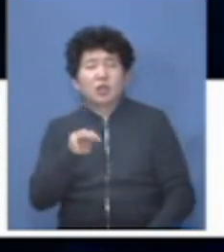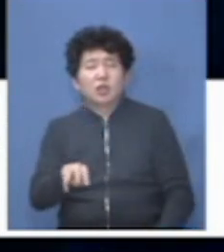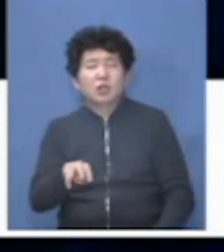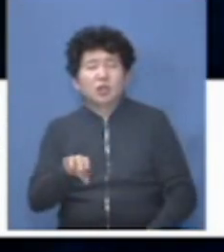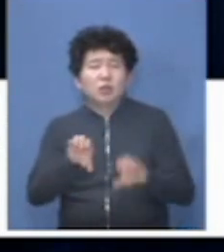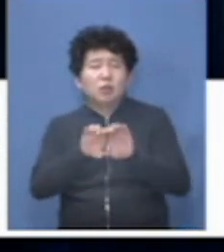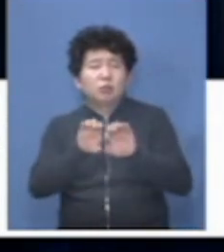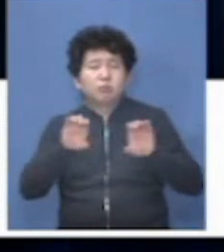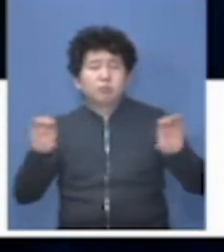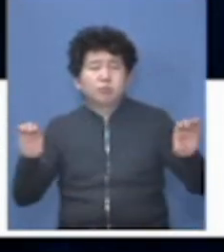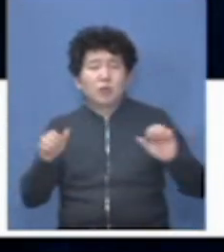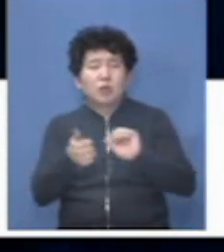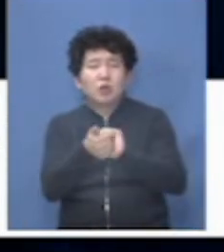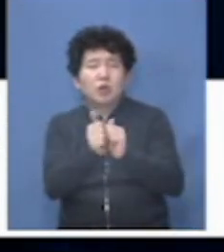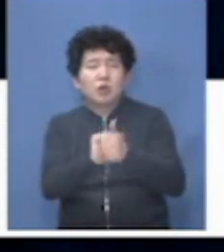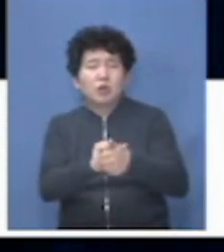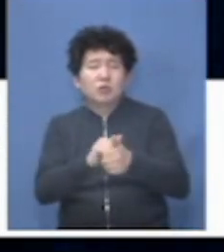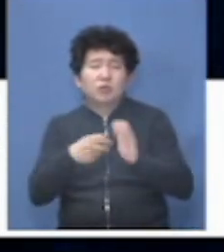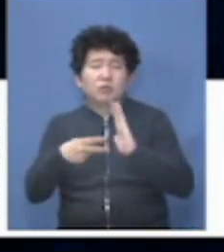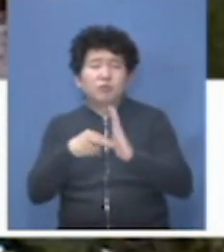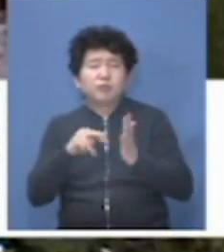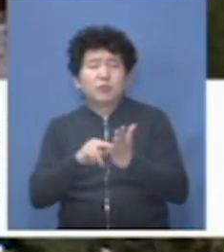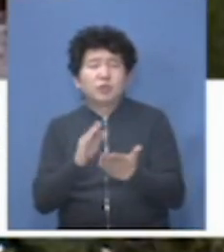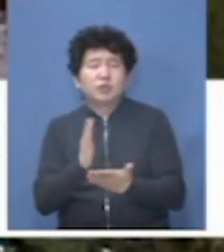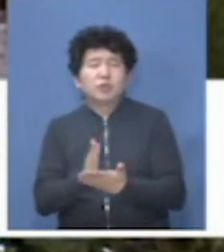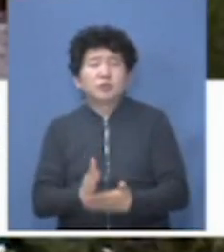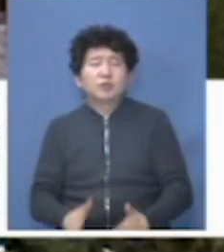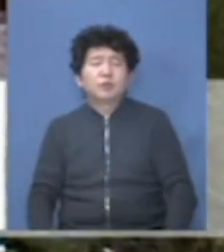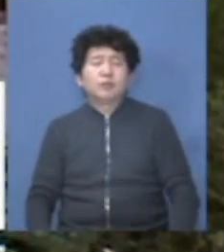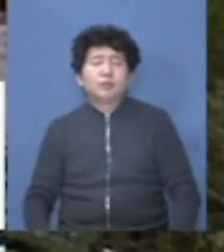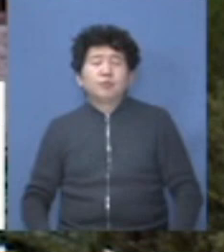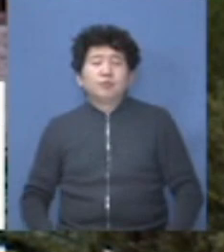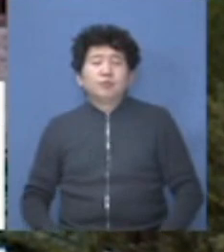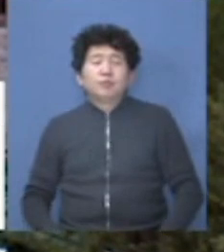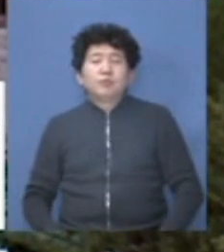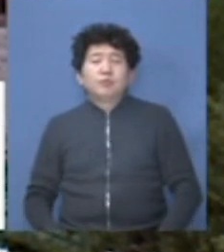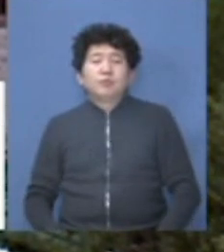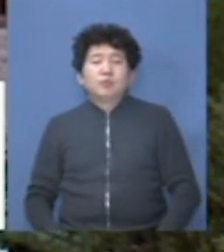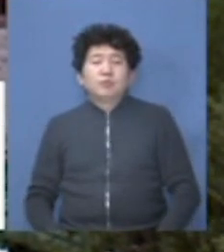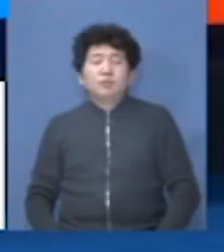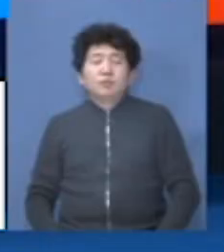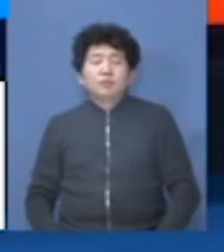құбырды жаңғырту жоспарланып отыр. Қарақат Жақсылыққызы, Алексей Сафонов, Асхат Ордыбаев, Алтай Ақпарат.